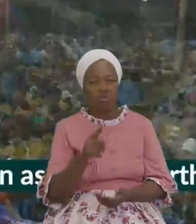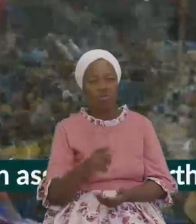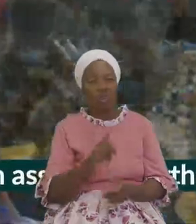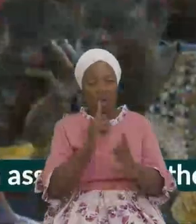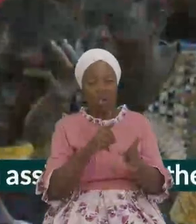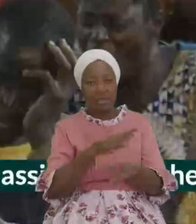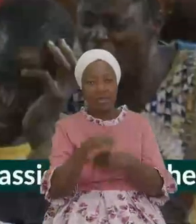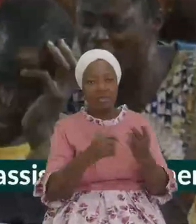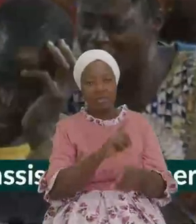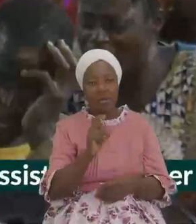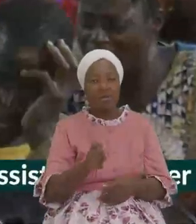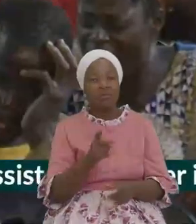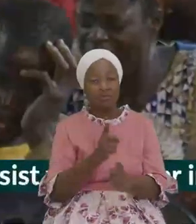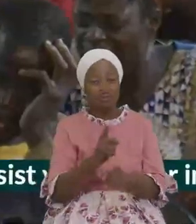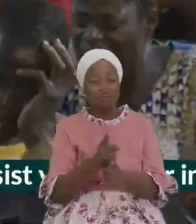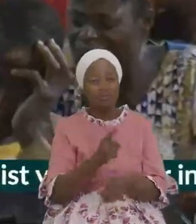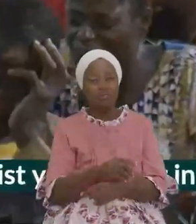êtes.